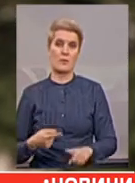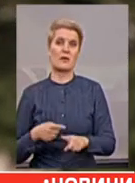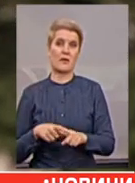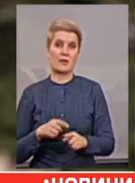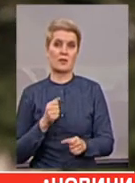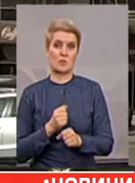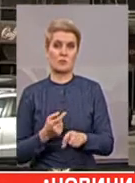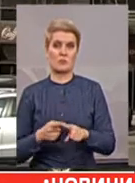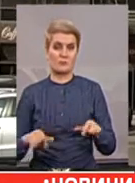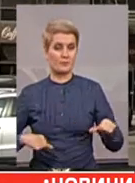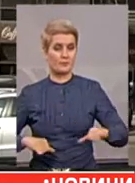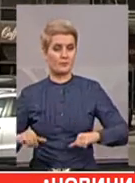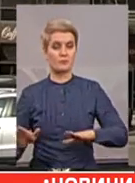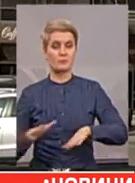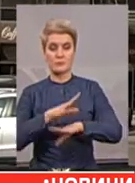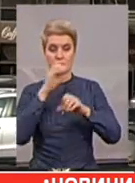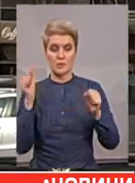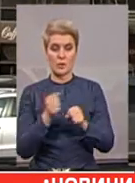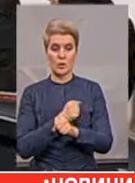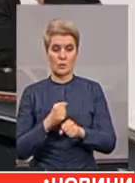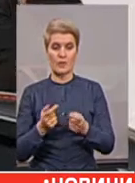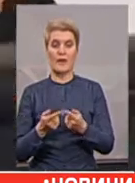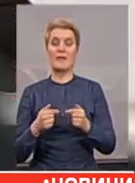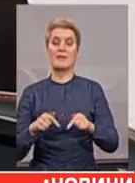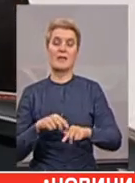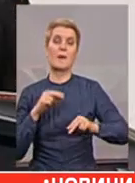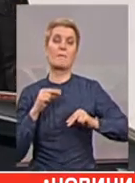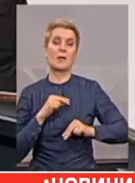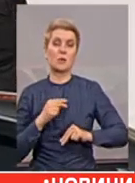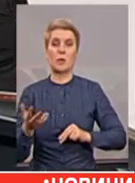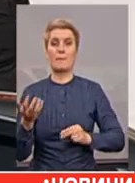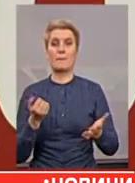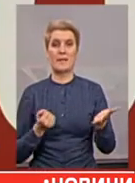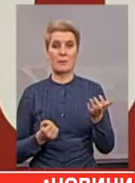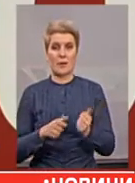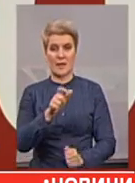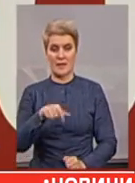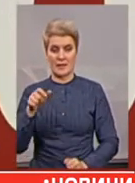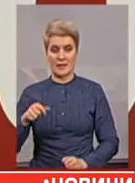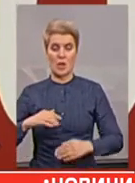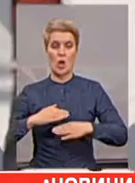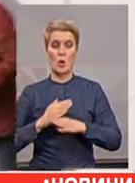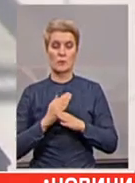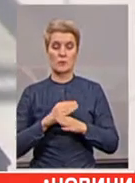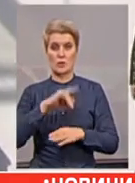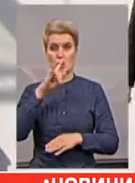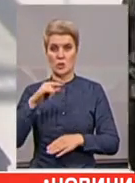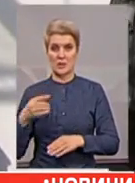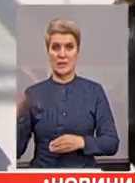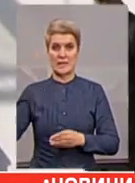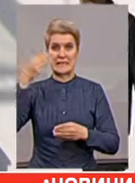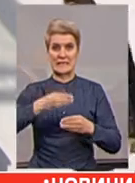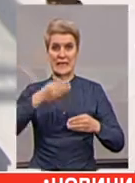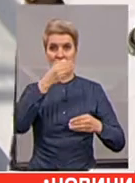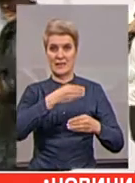вчинили дану подію. Після нічних сутичок відділення працює, приймає клієнтів, а розбиті шибки закрили фанерами. Це не перший напад